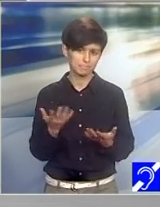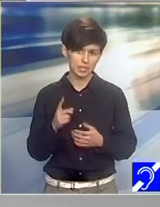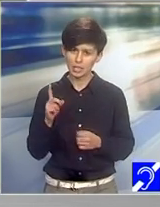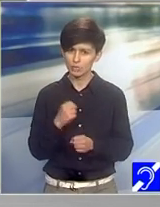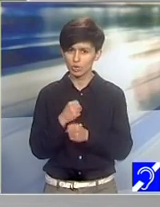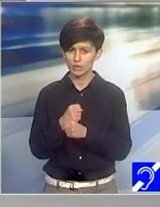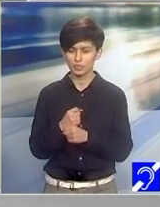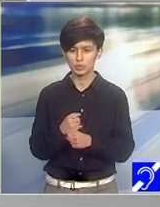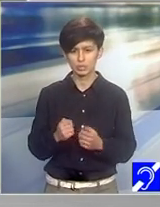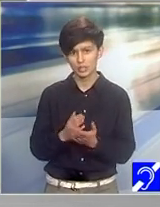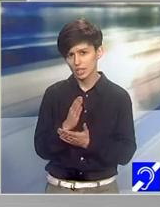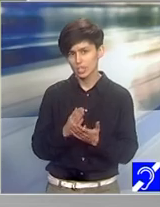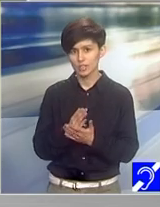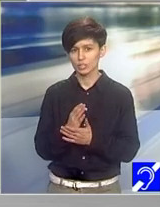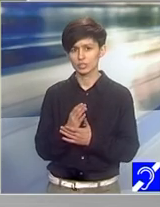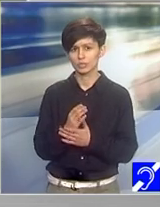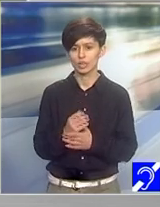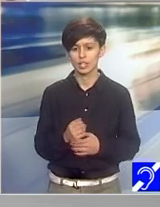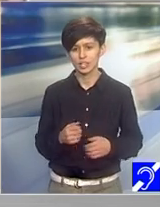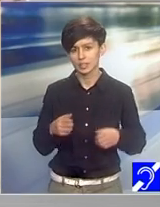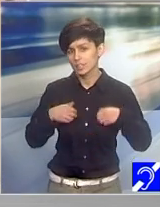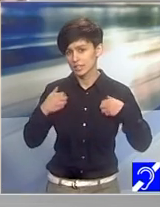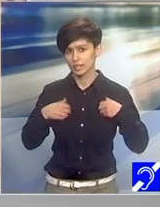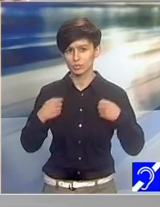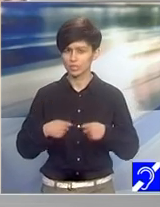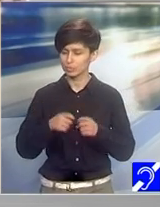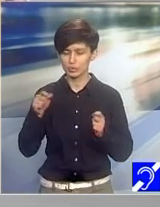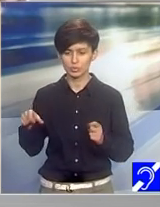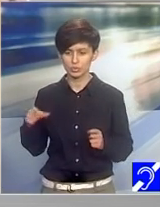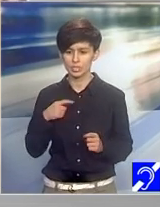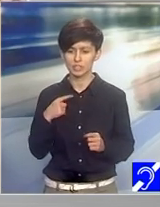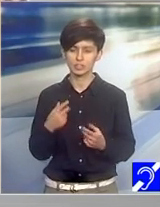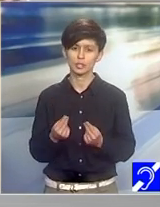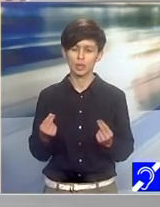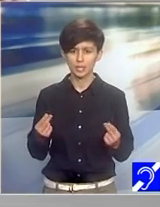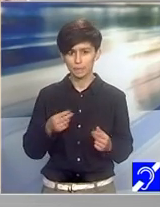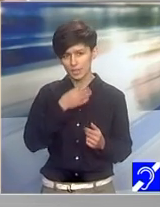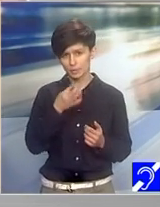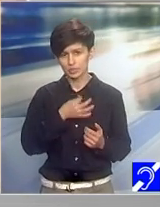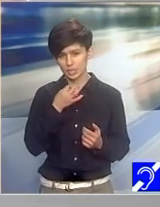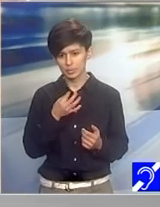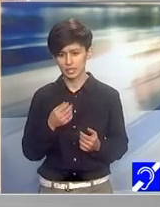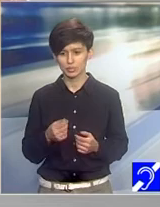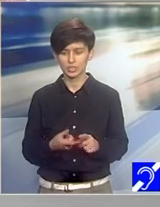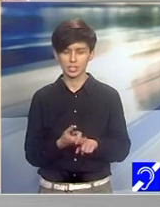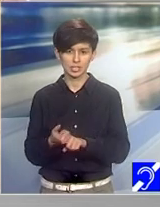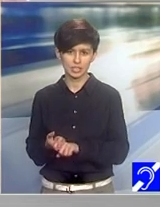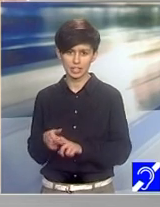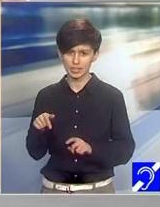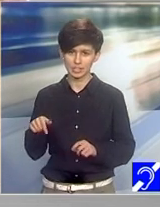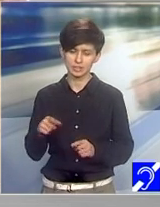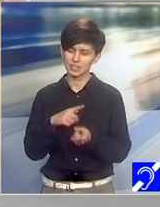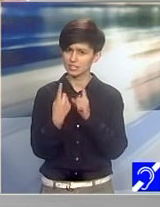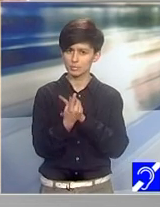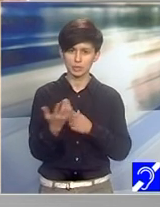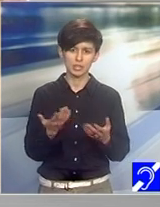întotdeauna entuziasmul tuturor. Avem numeroase mărturii în acest sens că reformele pe care el a vrut să